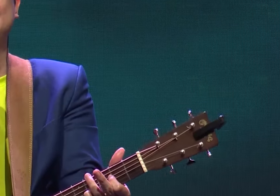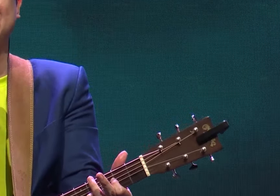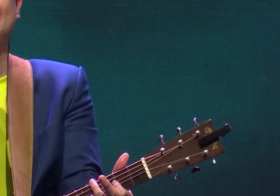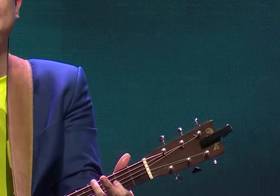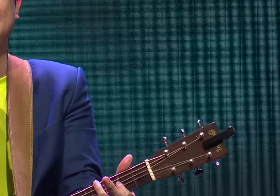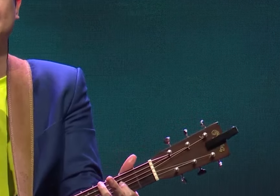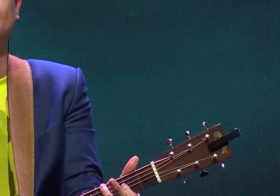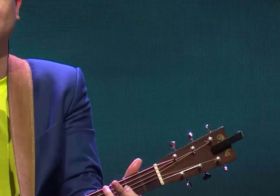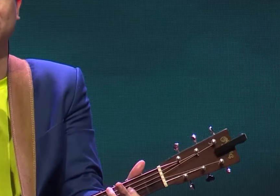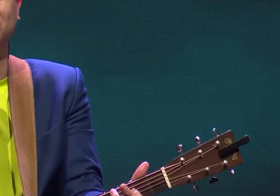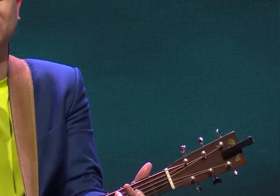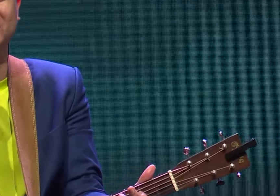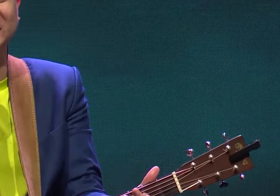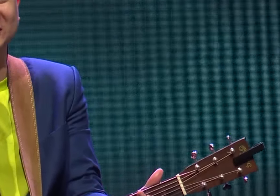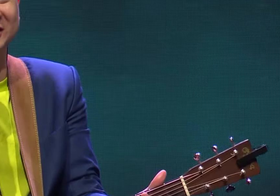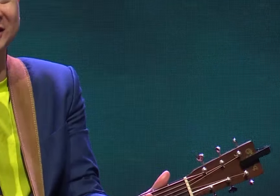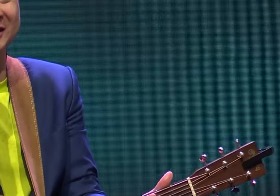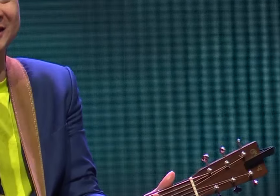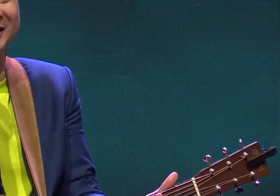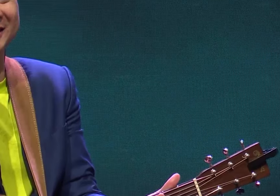Dia menjamamu,